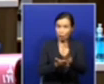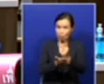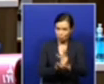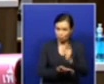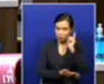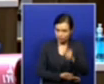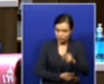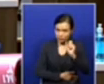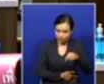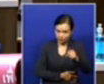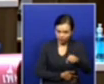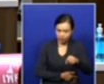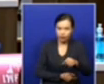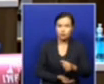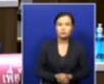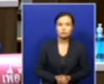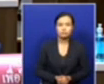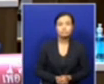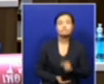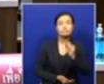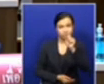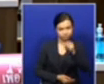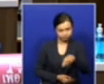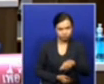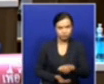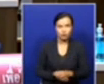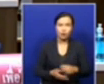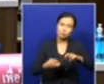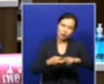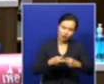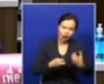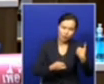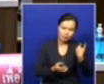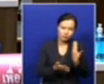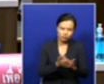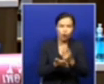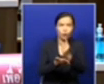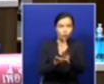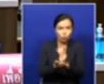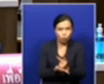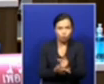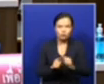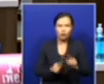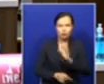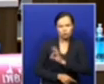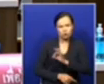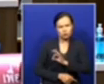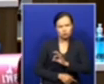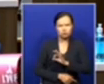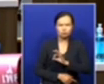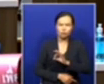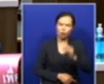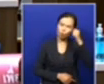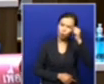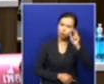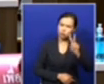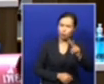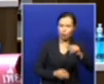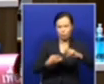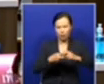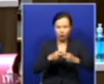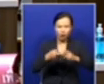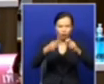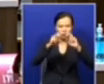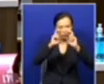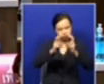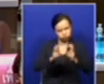ม่แน่นอนครับพอมีปัญหามันก็ต้องกู้แต่เพื่อนสมาชิกอภิปรายมา2วันเนี่ยนะครับปัญหาเยอะแยะมากม